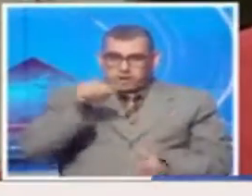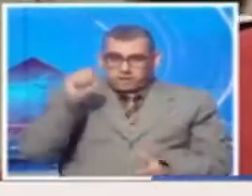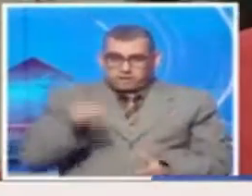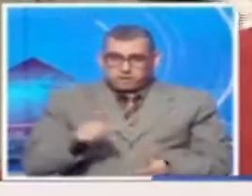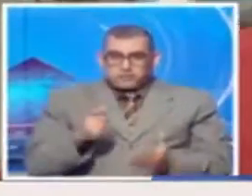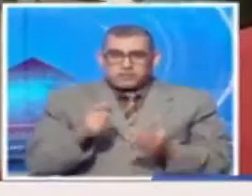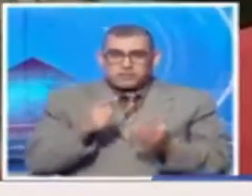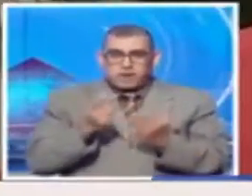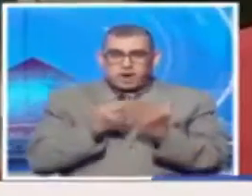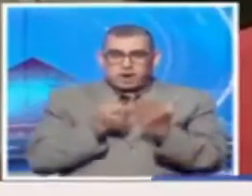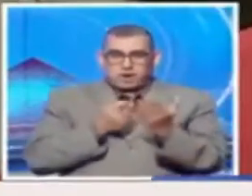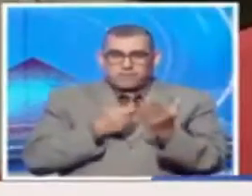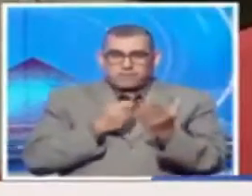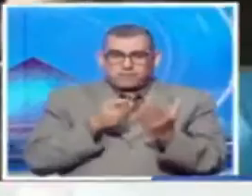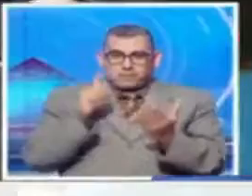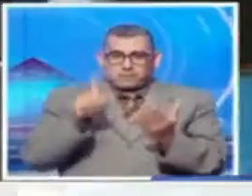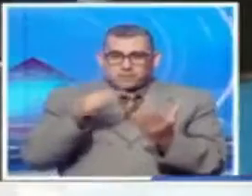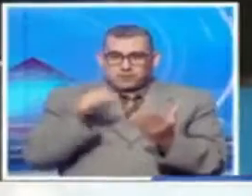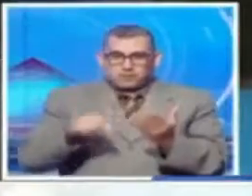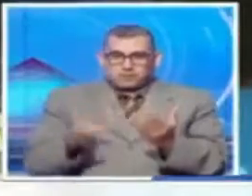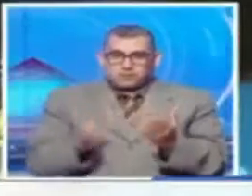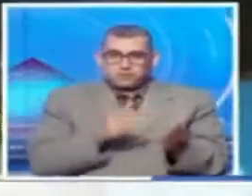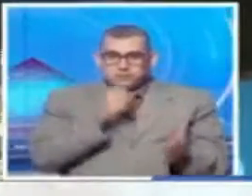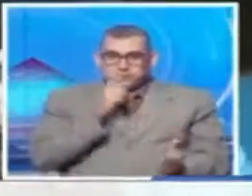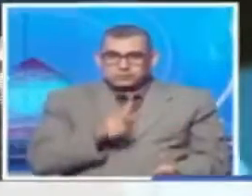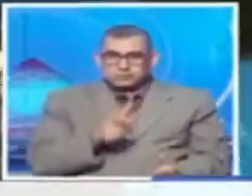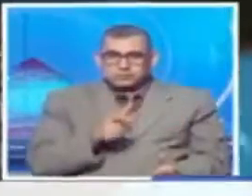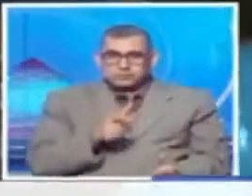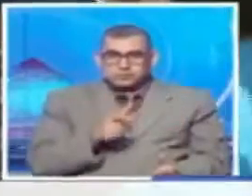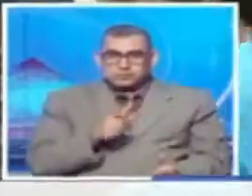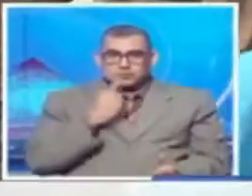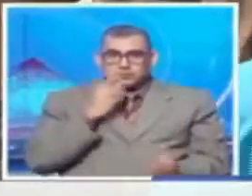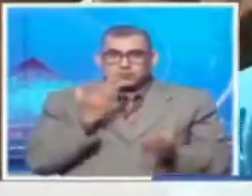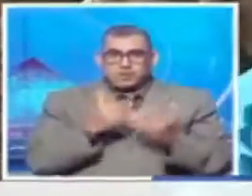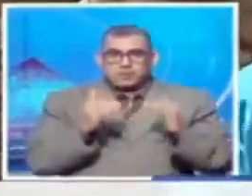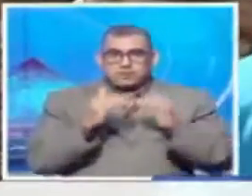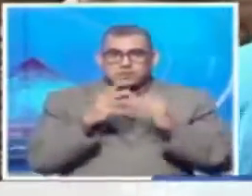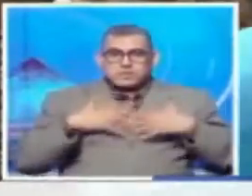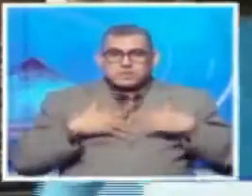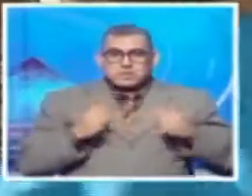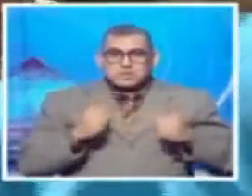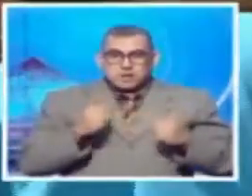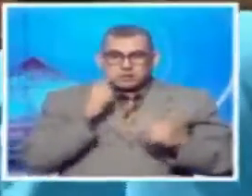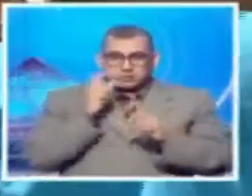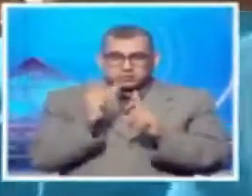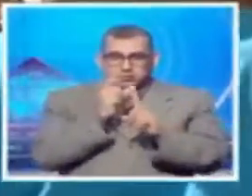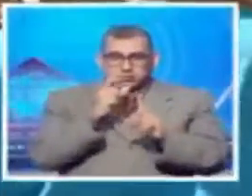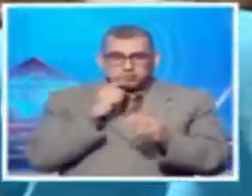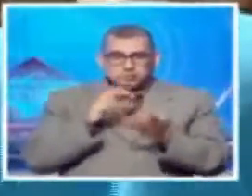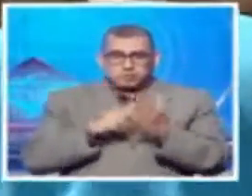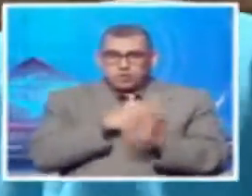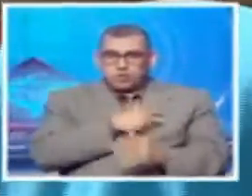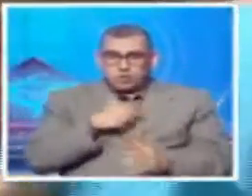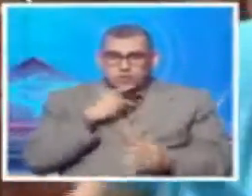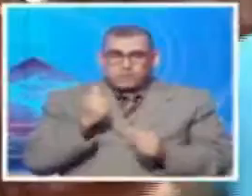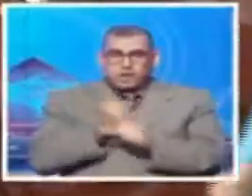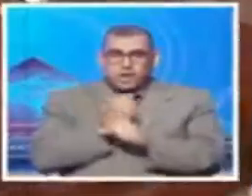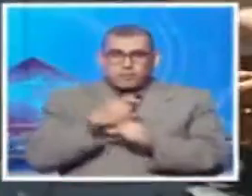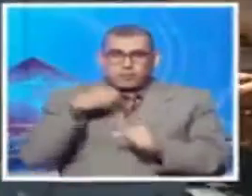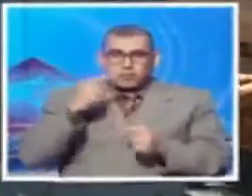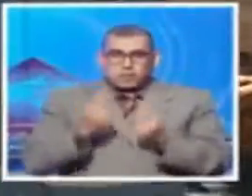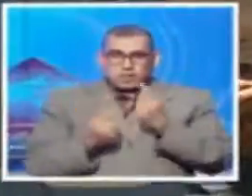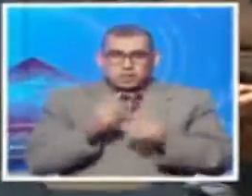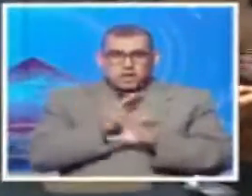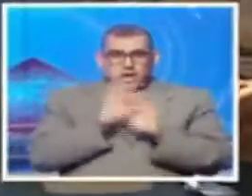اي حاله مخالفه. على مستويين صحي ورقابي تسعى الدوله ككل ووزاره الزراعه